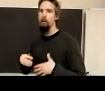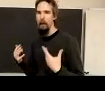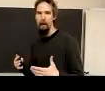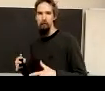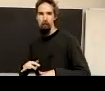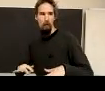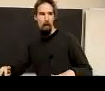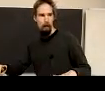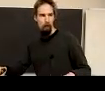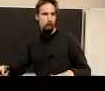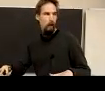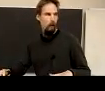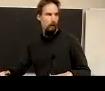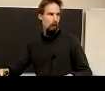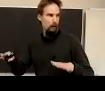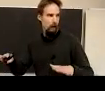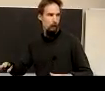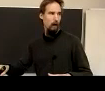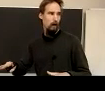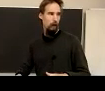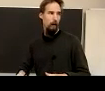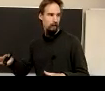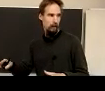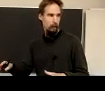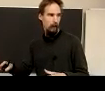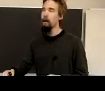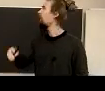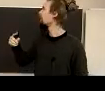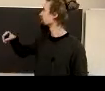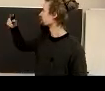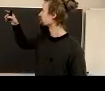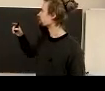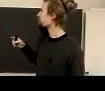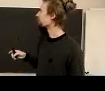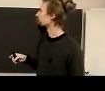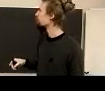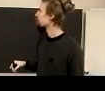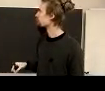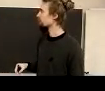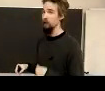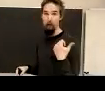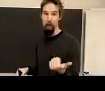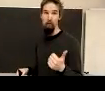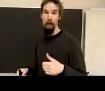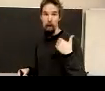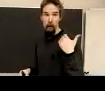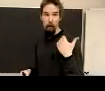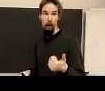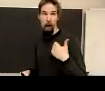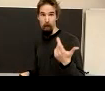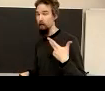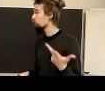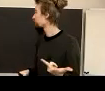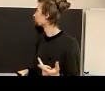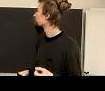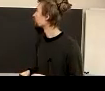koko todellisuus voi paljastua tällöin niin kuin tiettyjen arvojen jäsentämänä. Hän listasi niin kuin 14 erilaista, joissa just vaikka hyvä,